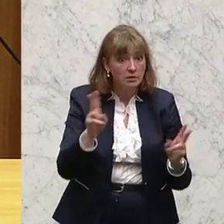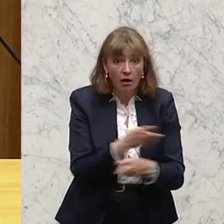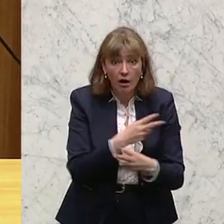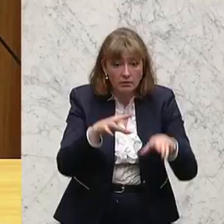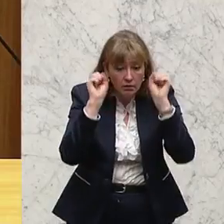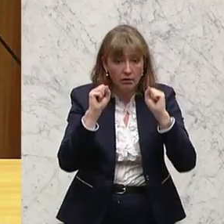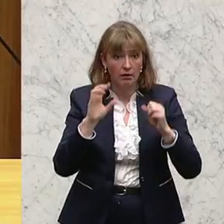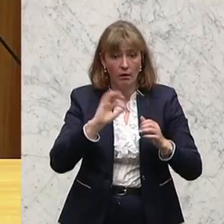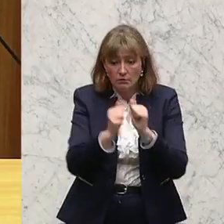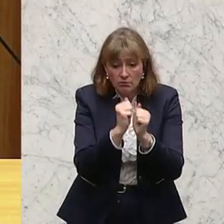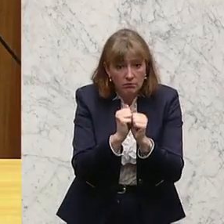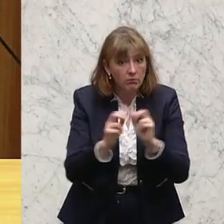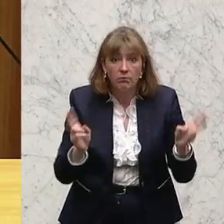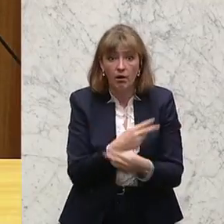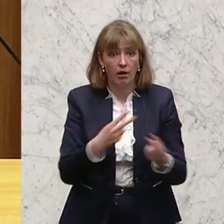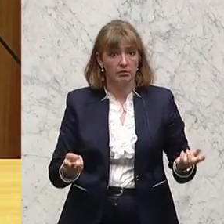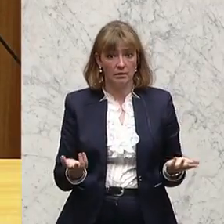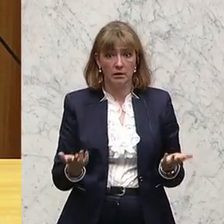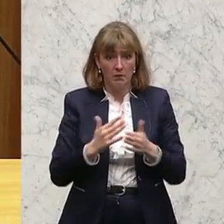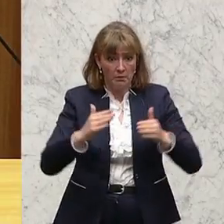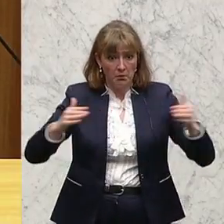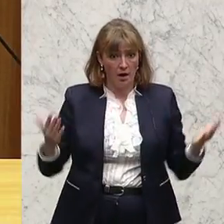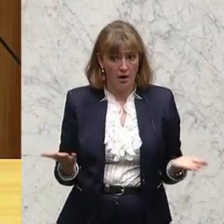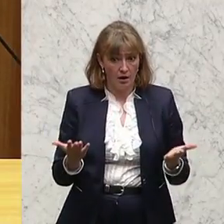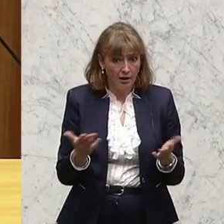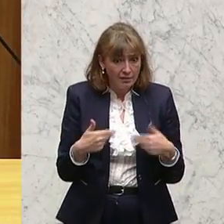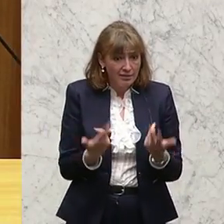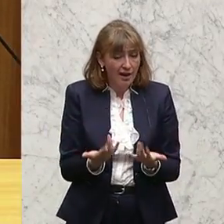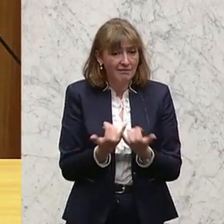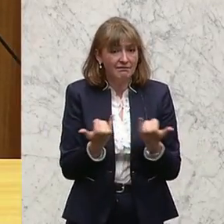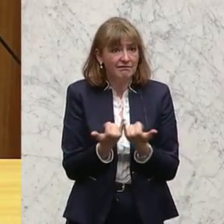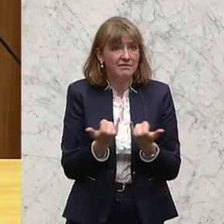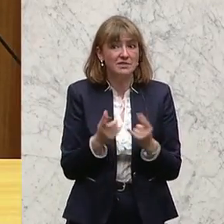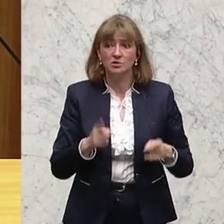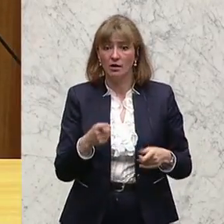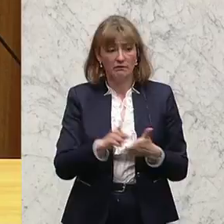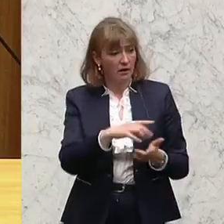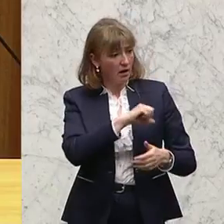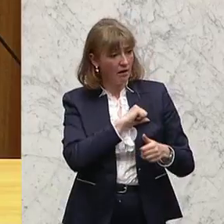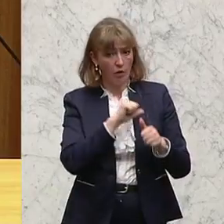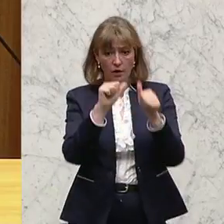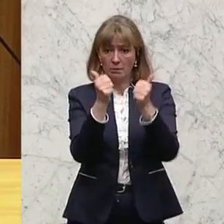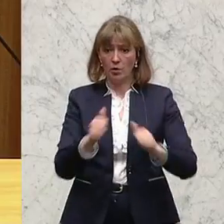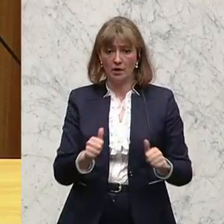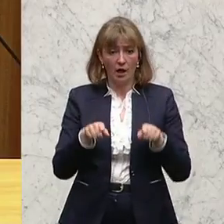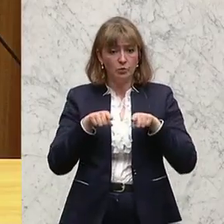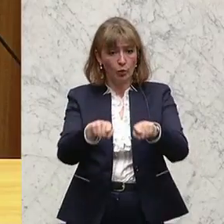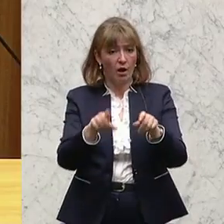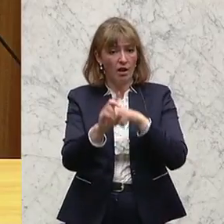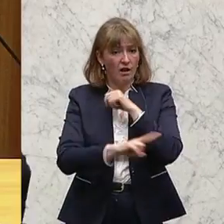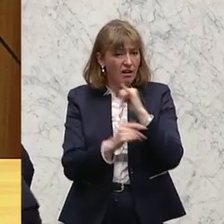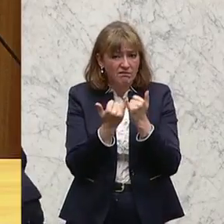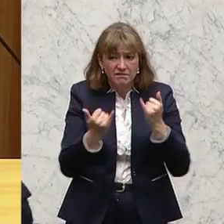geschweige denn die Grundrechnungsarten beherrschen. Und wie soll dann jemand dieses Erfolgsmodell der dualen Lehre überhaupt beginnen